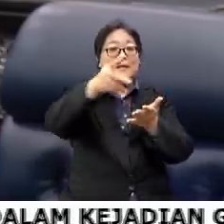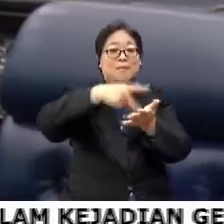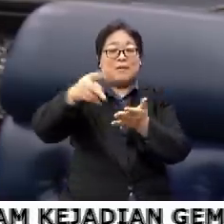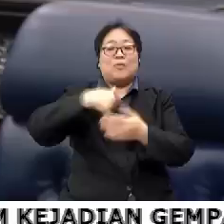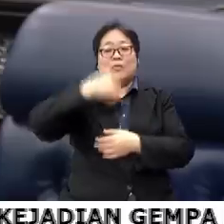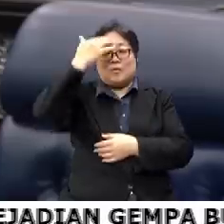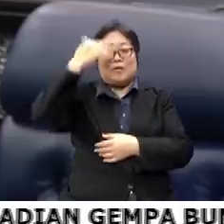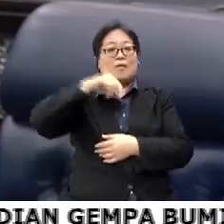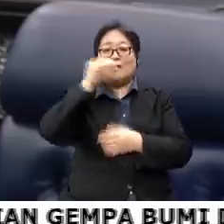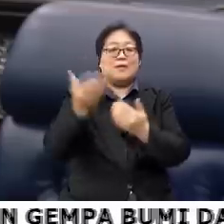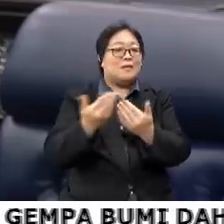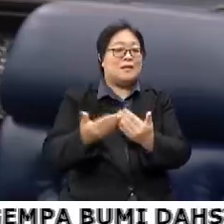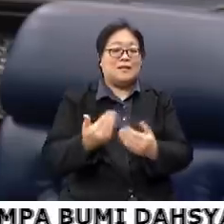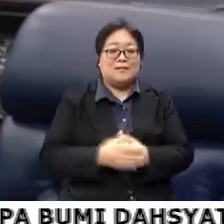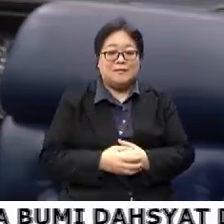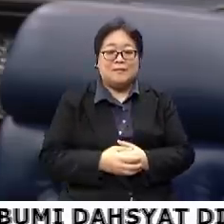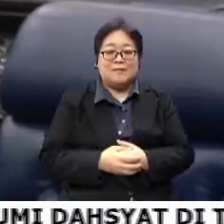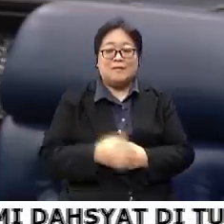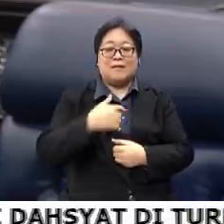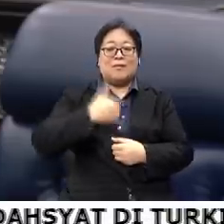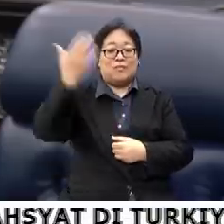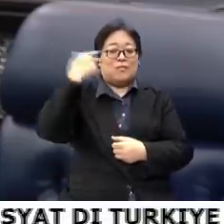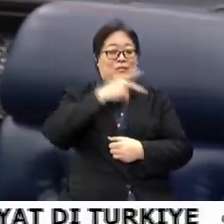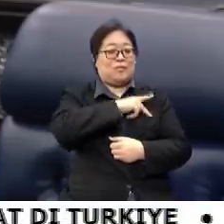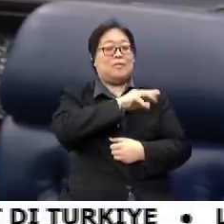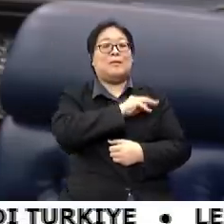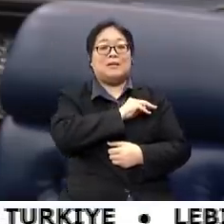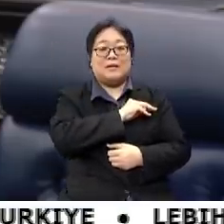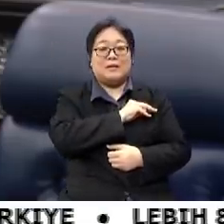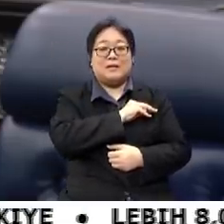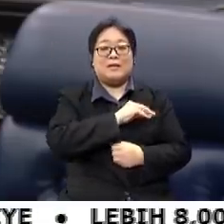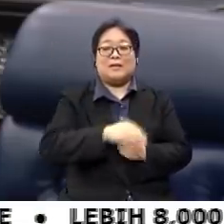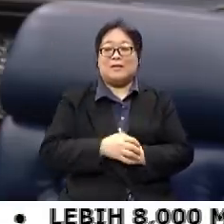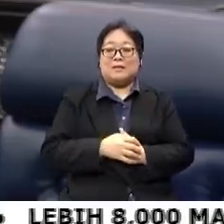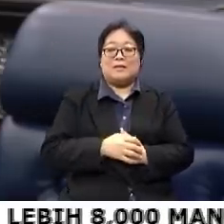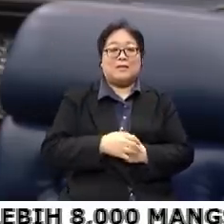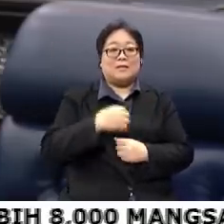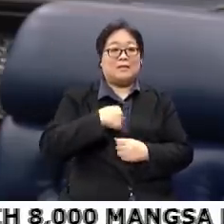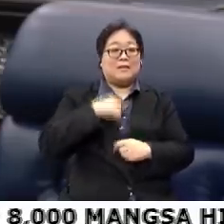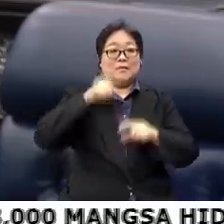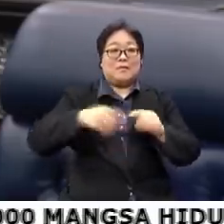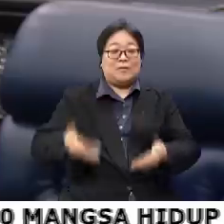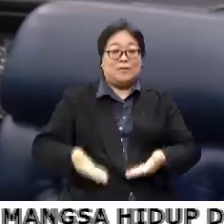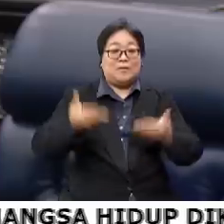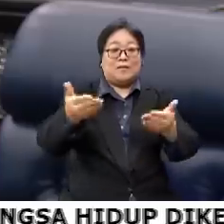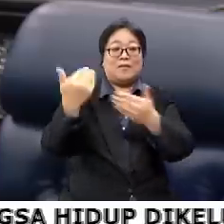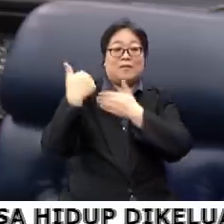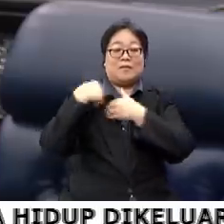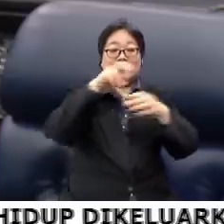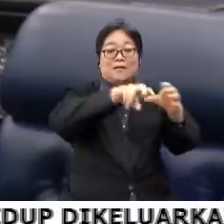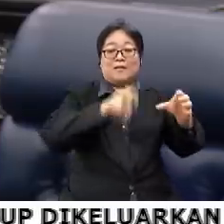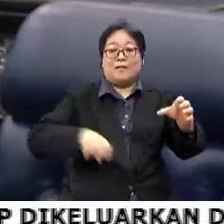Saya tahu bukan senang. Ya, masa saya ketua menteri bukan tidak boleh saya tawarkan jawatan orang